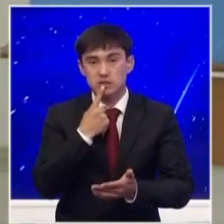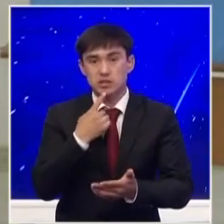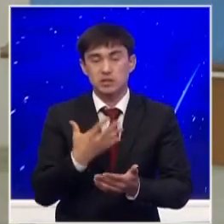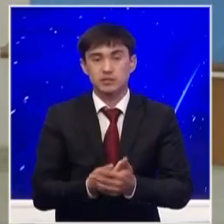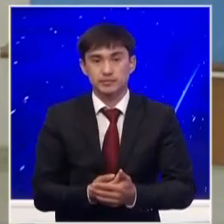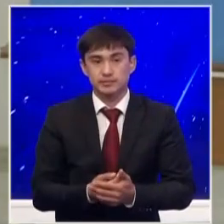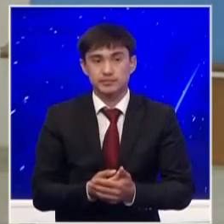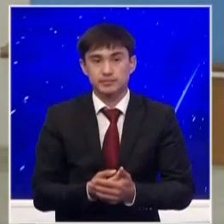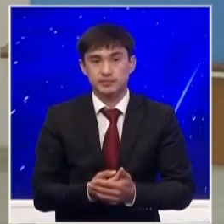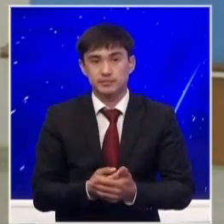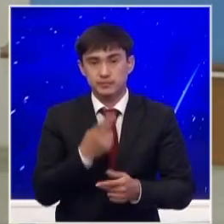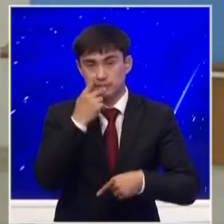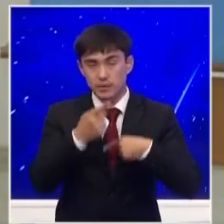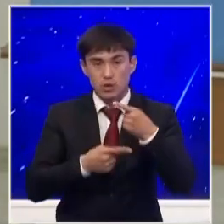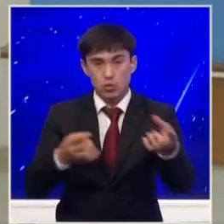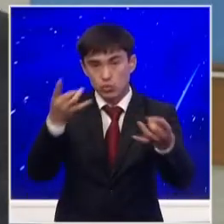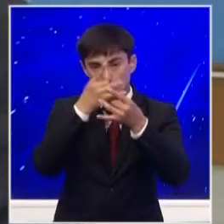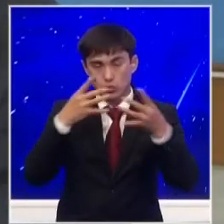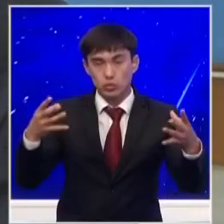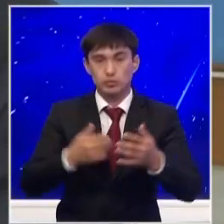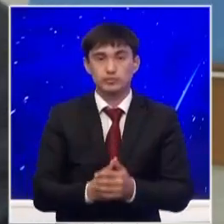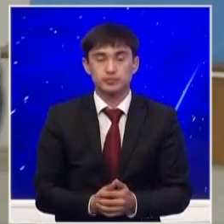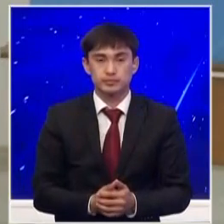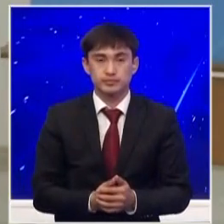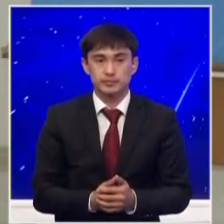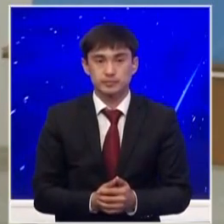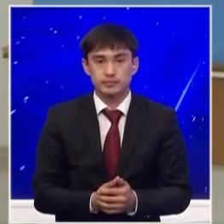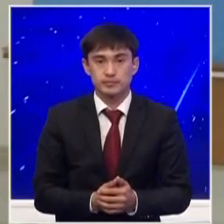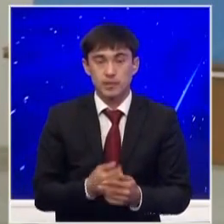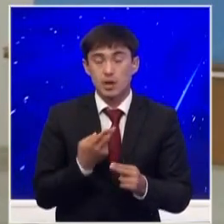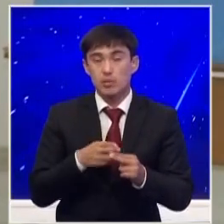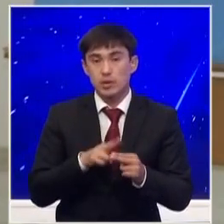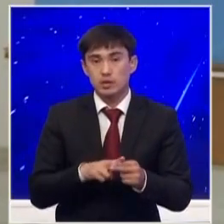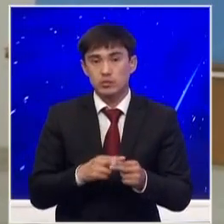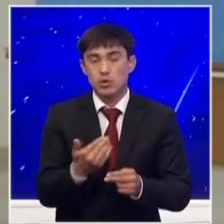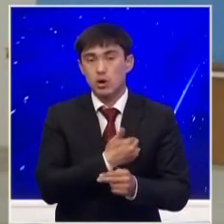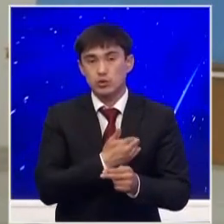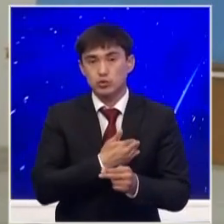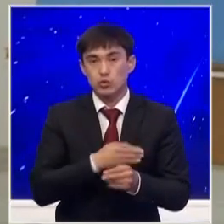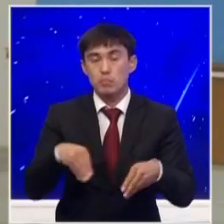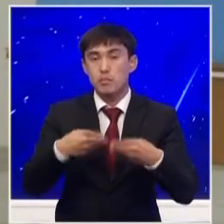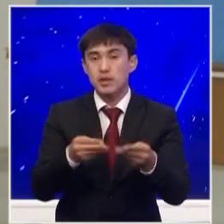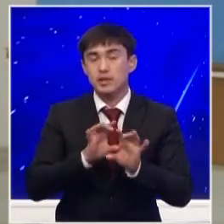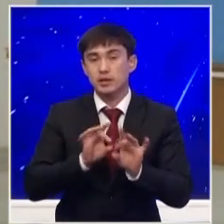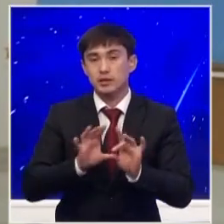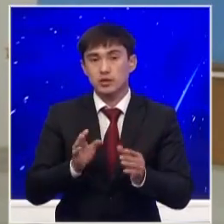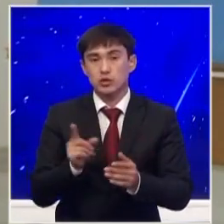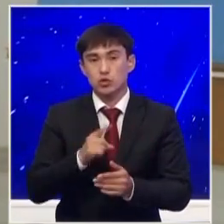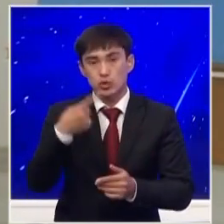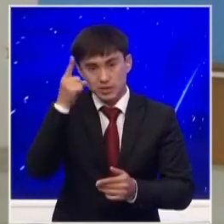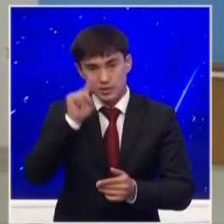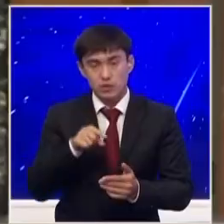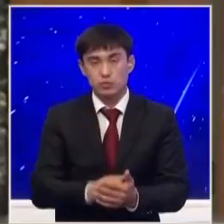естественно, это все, культура и так далее. Вот поэтому хочу вот это все передать, что я